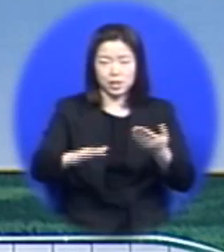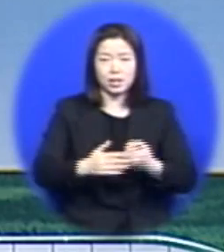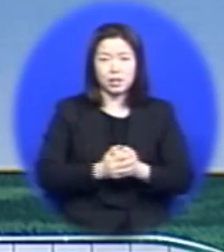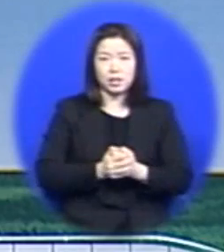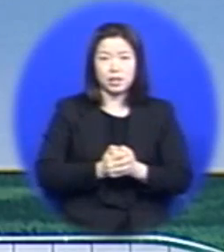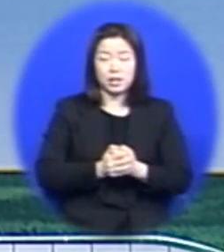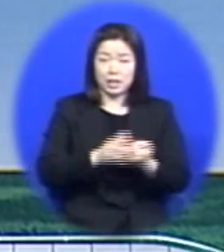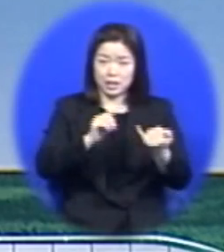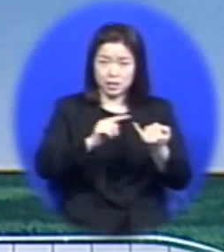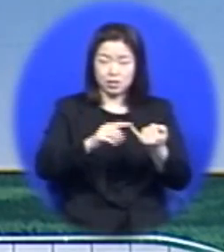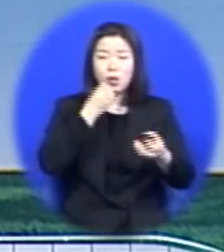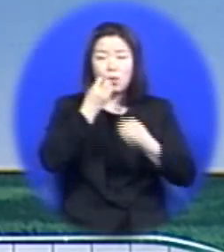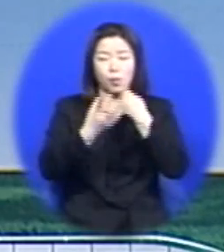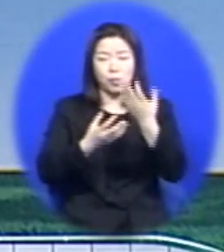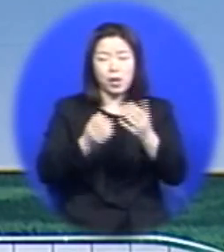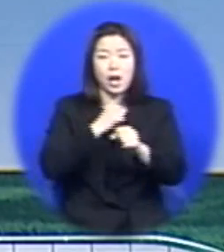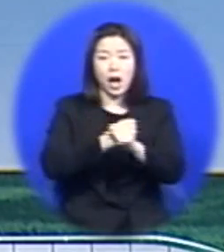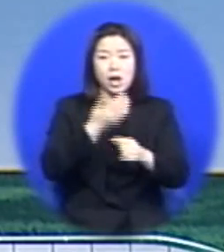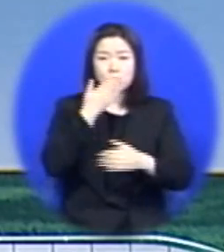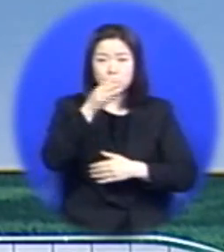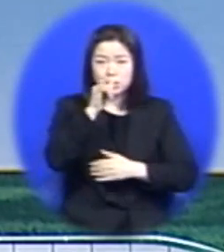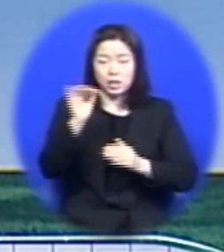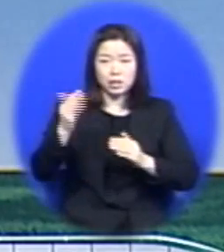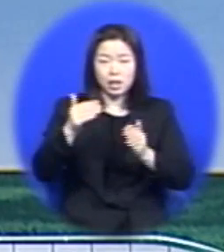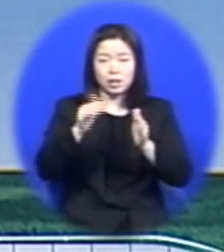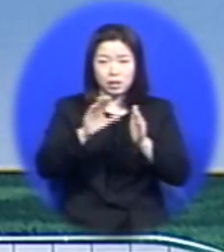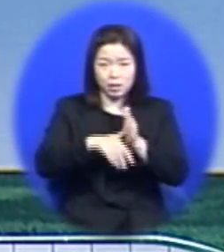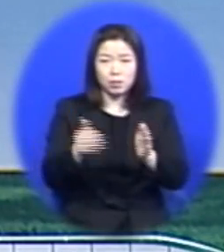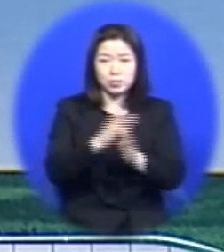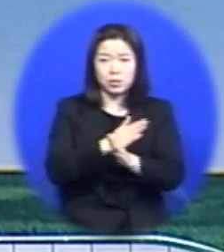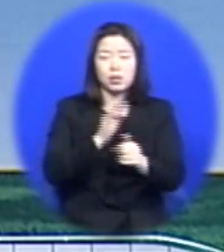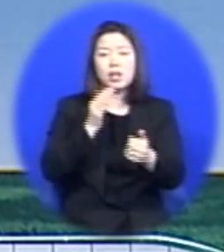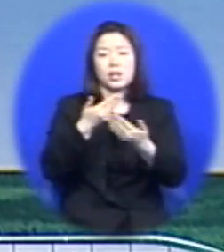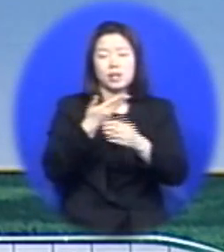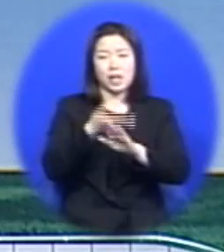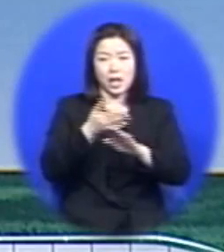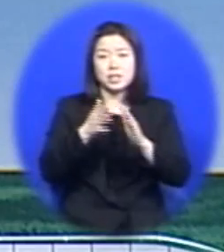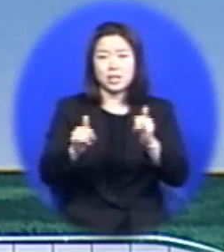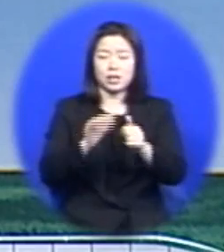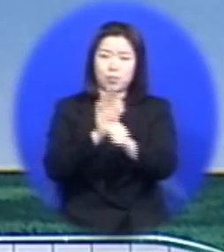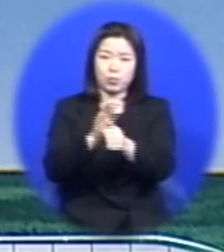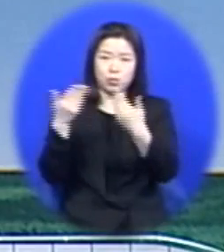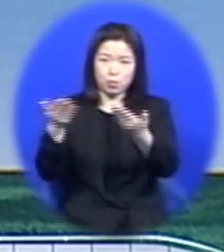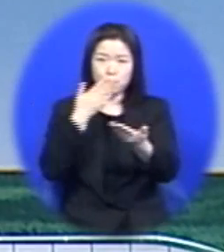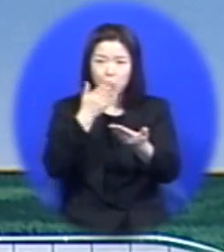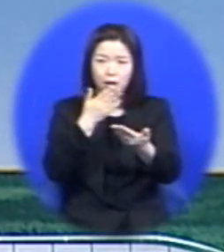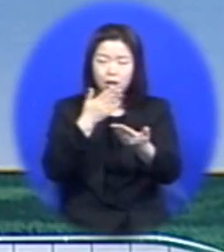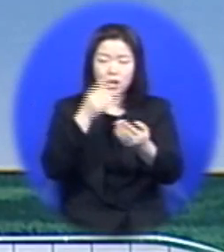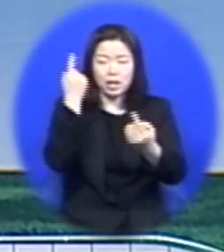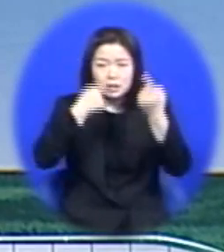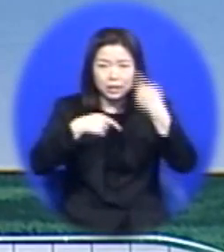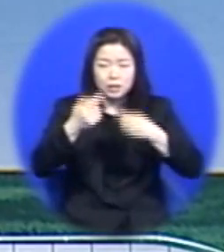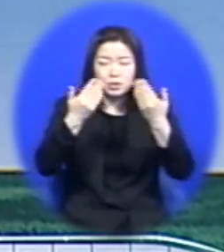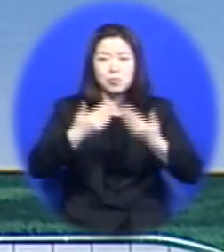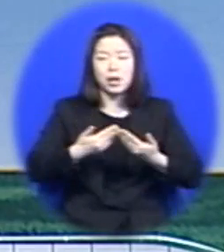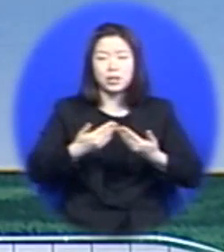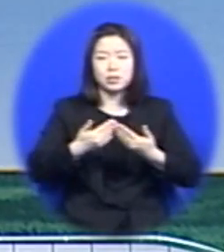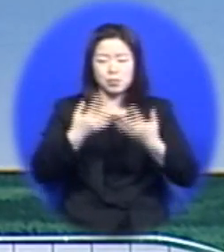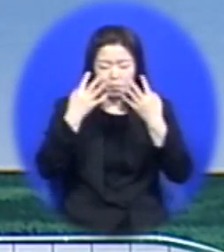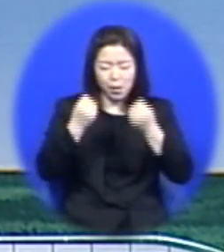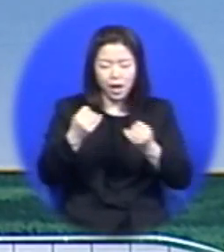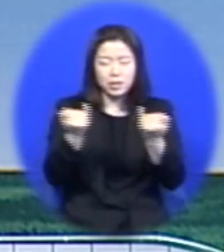그는 그 고백을 할 수 있게 되면서부터 다른 사람을 도울 수 있게 됐어요. 상처받은 수많은 여인들을 상담해주는 사역을